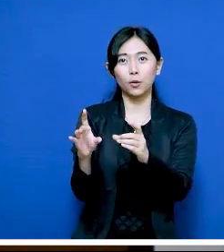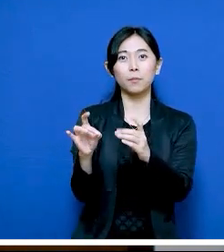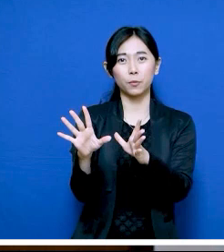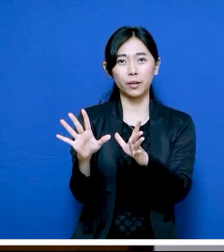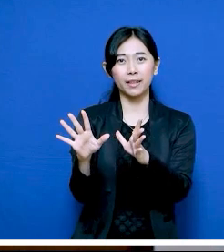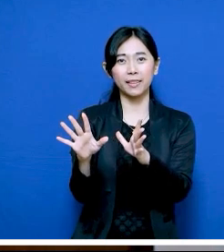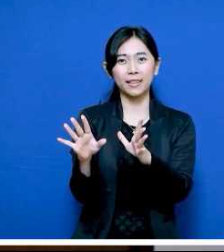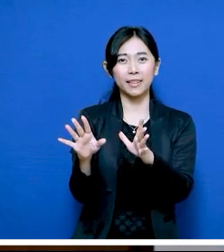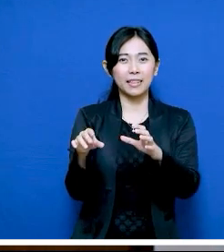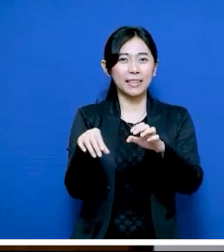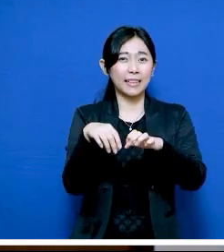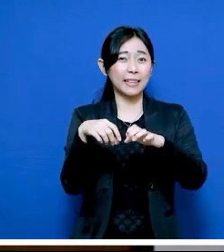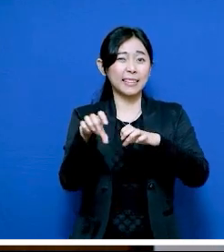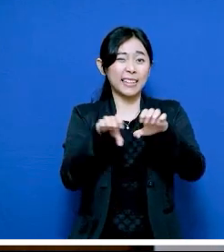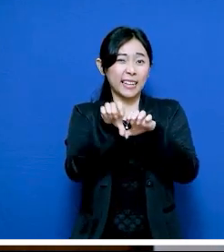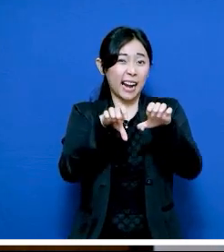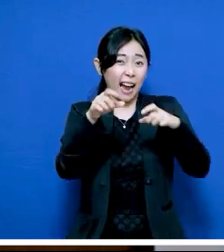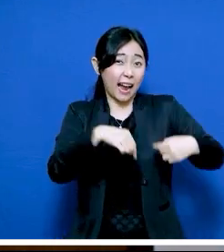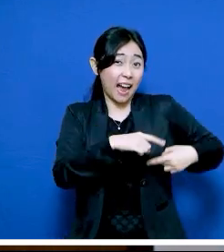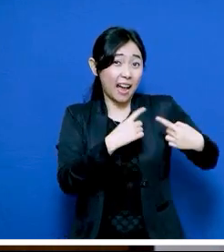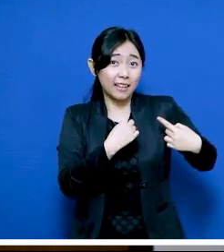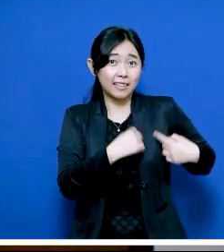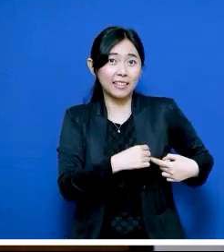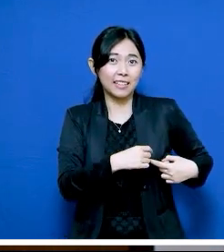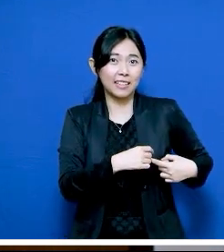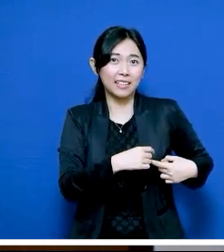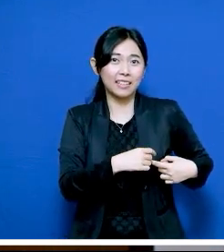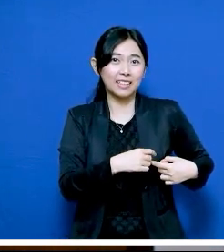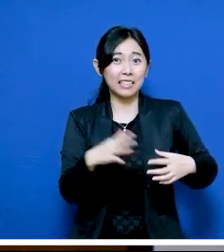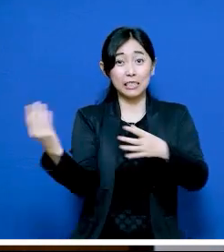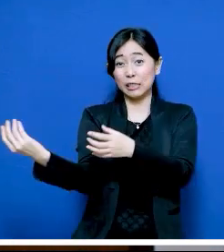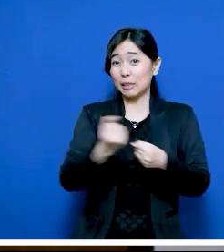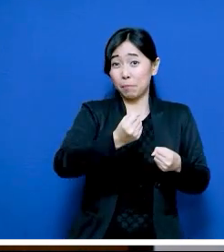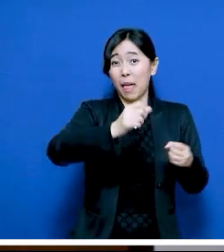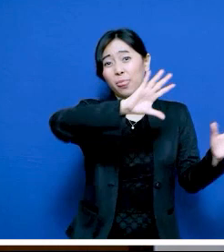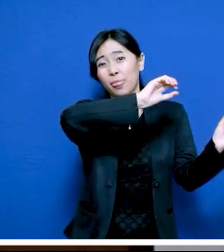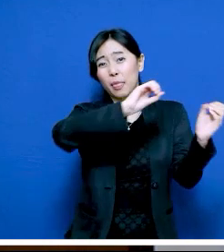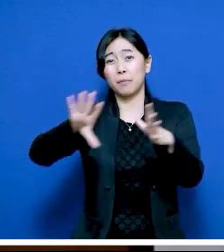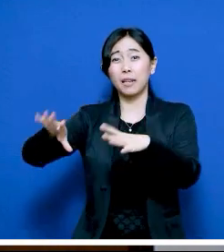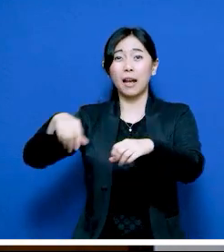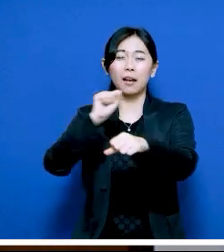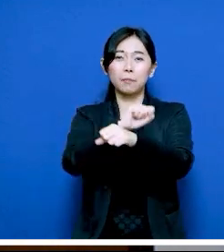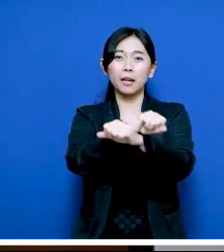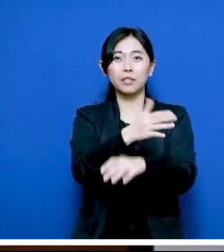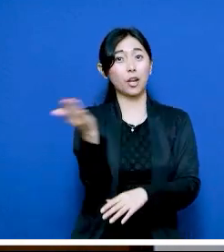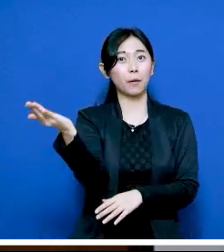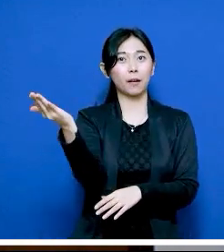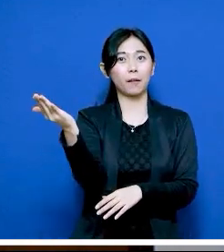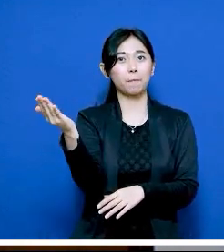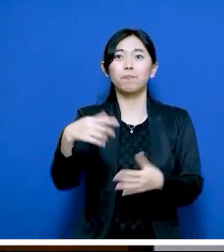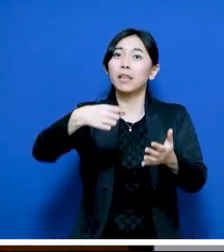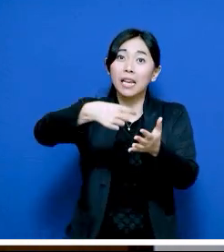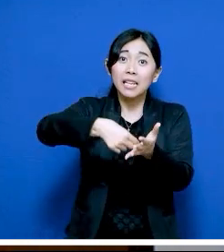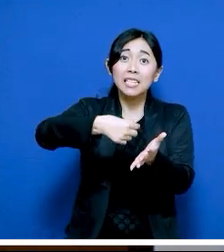murid-murid tergerak hatinya begitu rupa sehingga langsung meninggalkan pekerjaannya. Memang